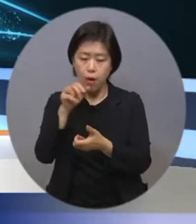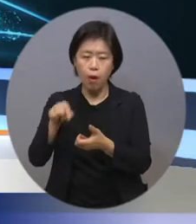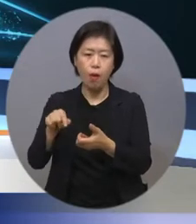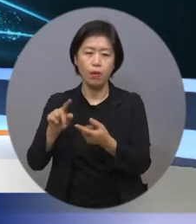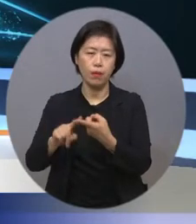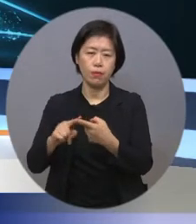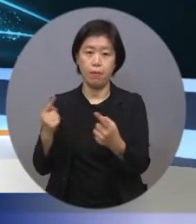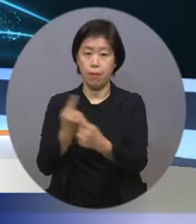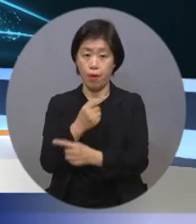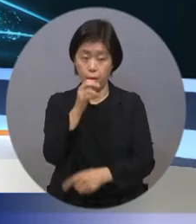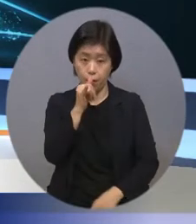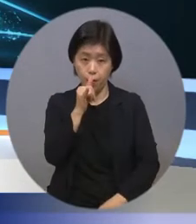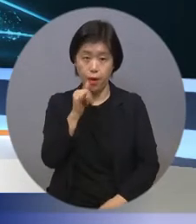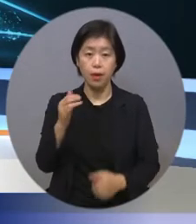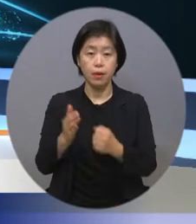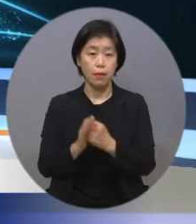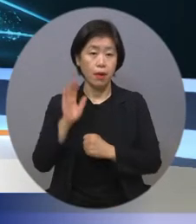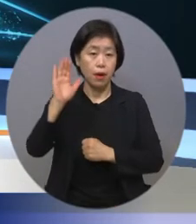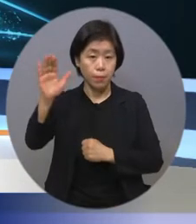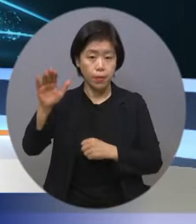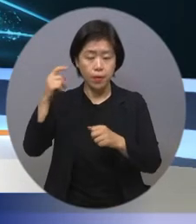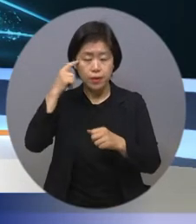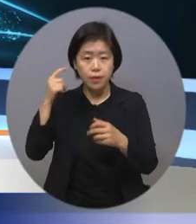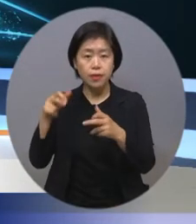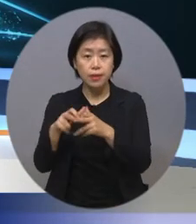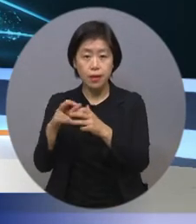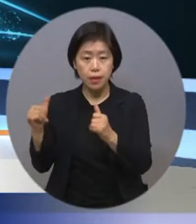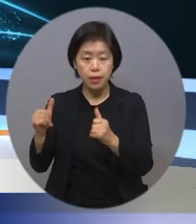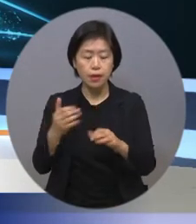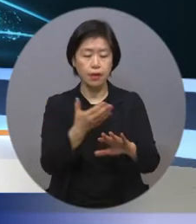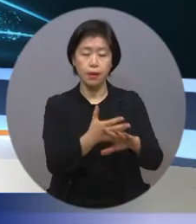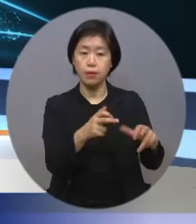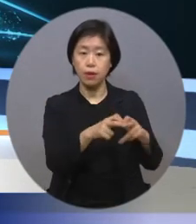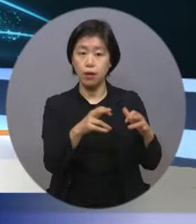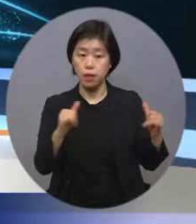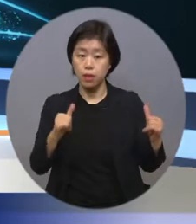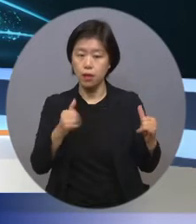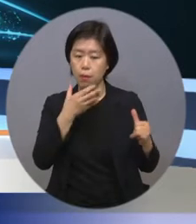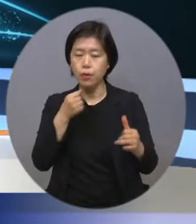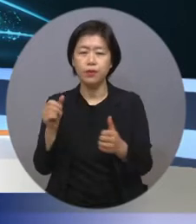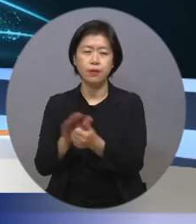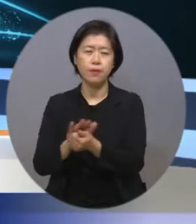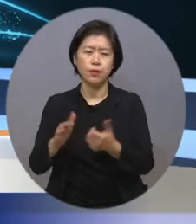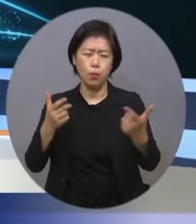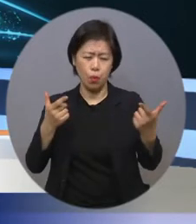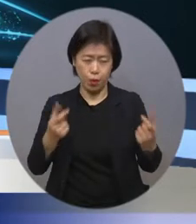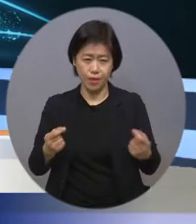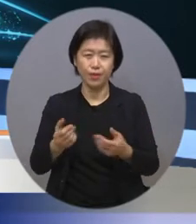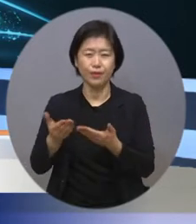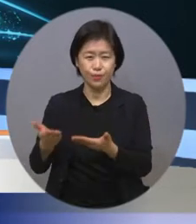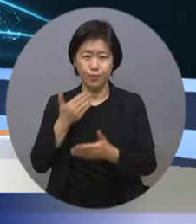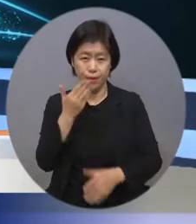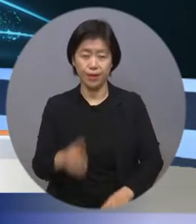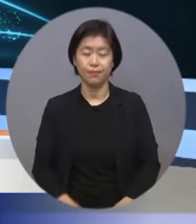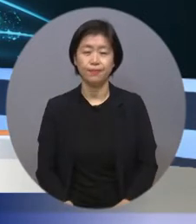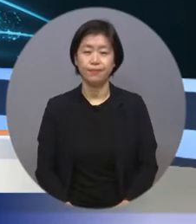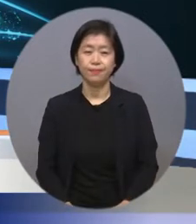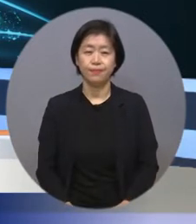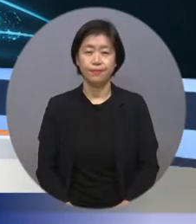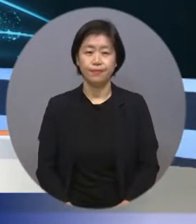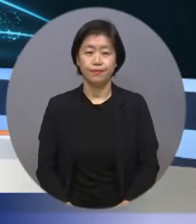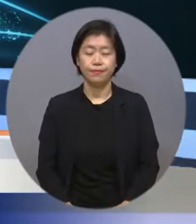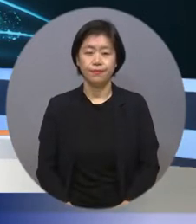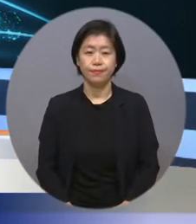앞으로는 정신장애인도 다른 유형장애인과 같이 복지서비스를 받을 수 있게 될 전망입니다. 자세한 내용 박성용